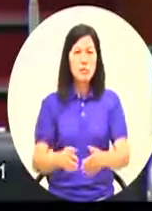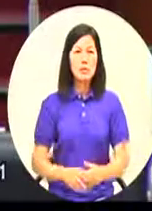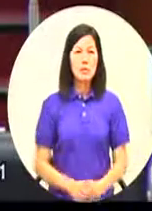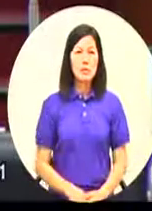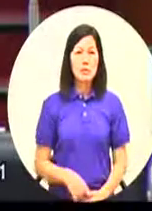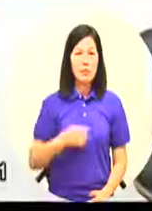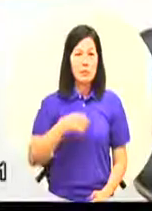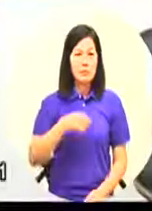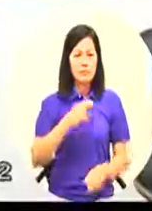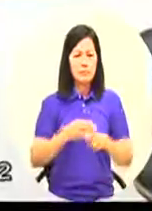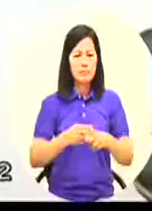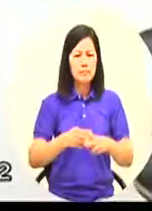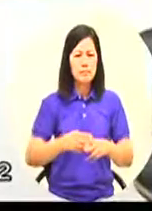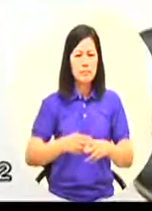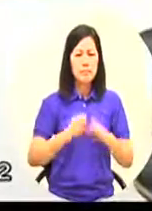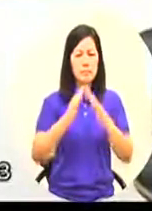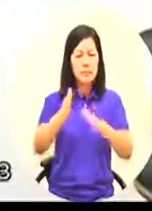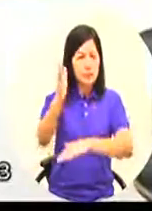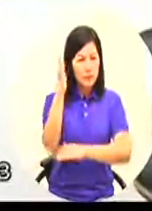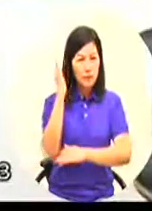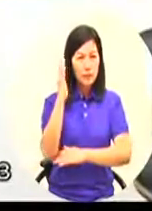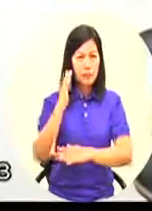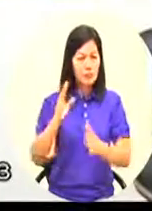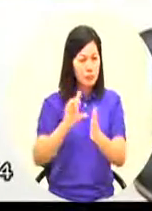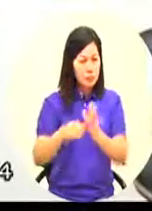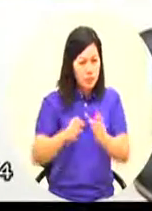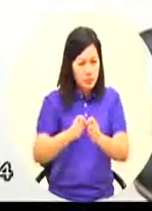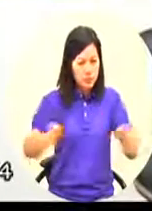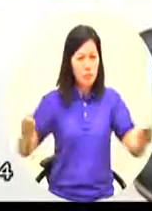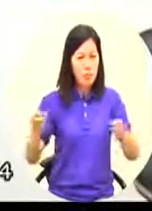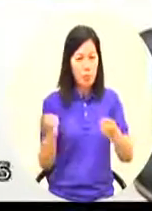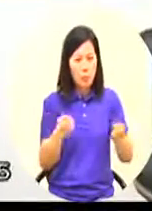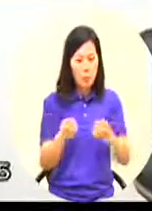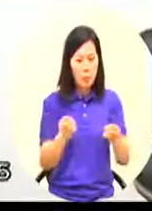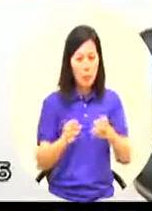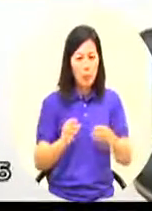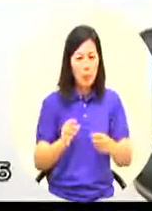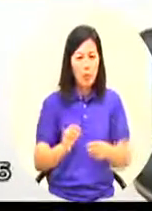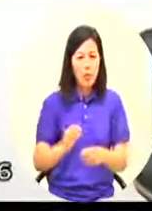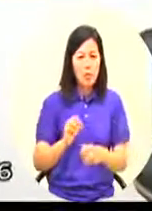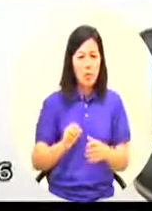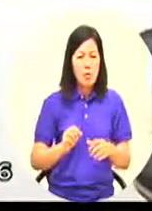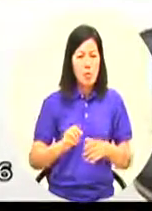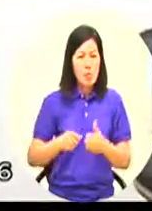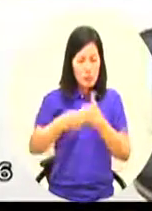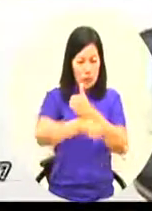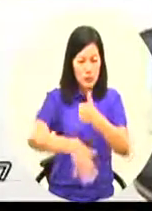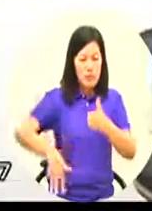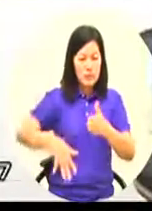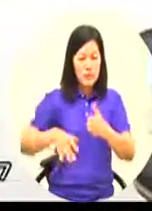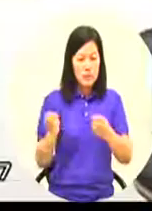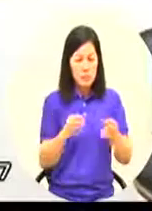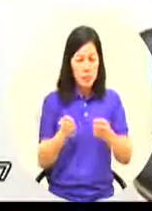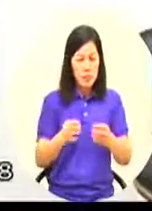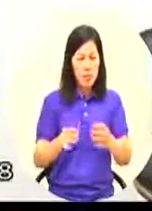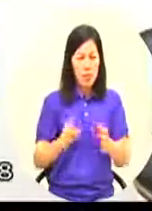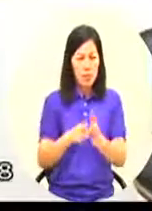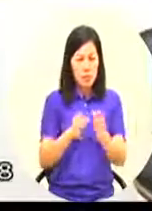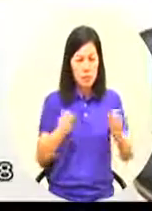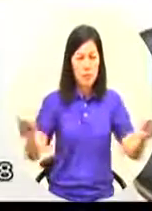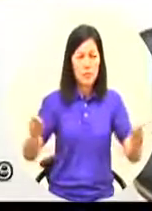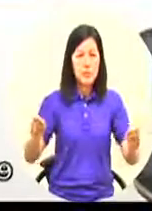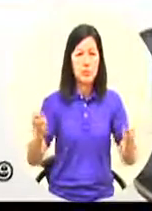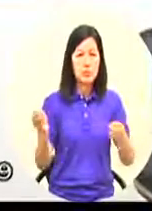我相信是市府经过冗长的讨论，经过所有上下的讨论想出来的，不管